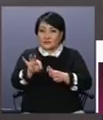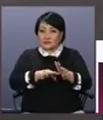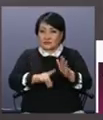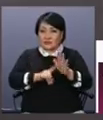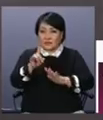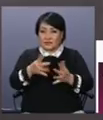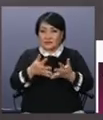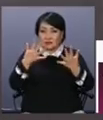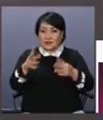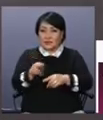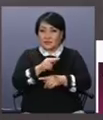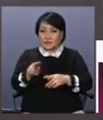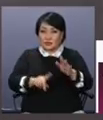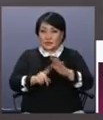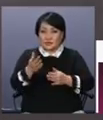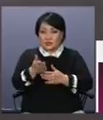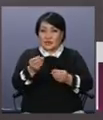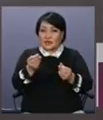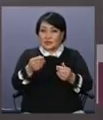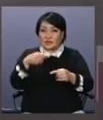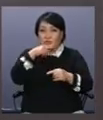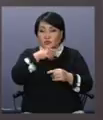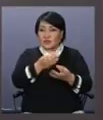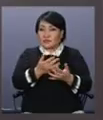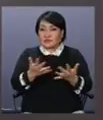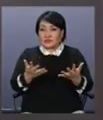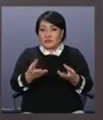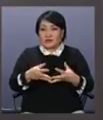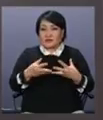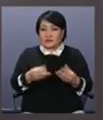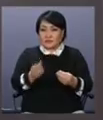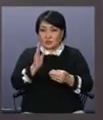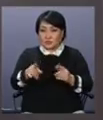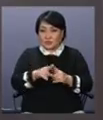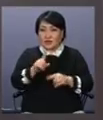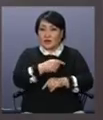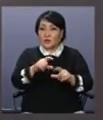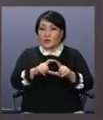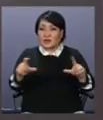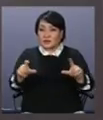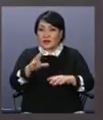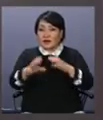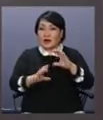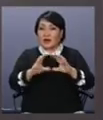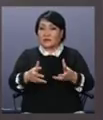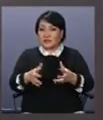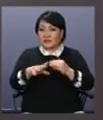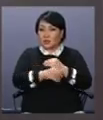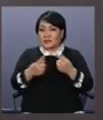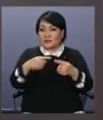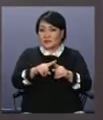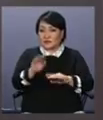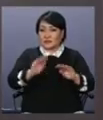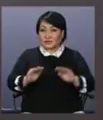Бұл орталық ауруды емдеуге кететін қаржыны үнемдеуге біршама септігін тигізеді. Аурухана әлемдегі ең соңғы технологиялармен жабдықталады. Қаржылай инвестиция